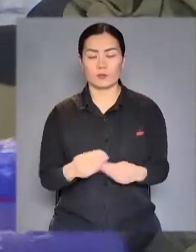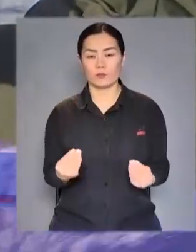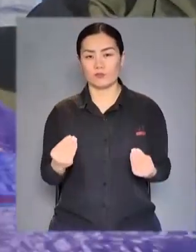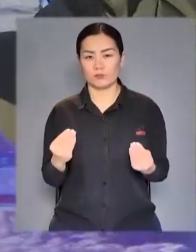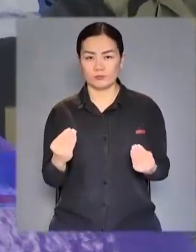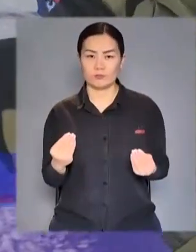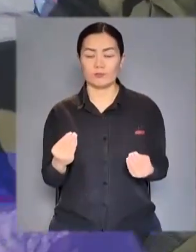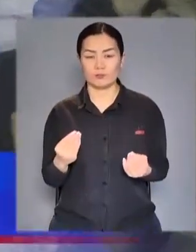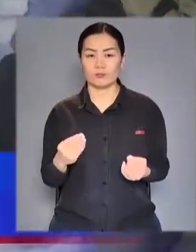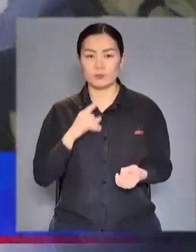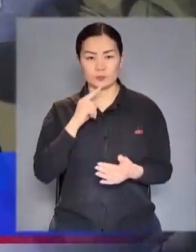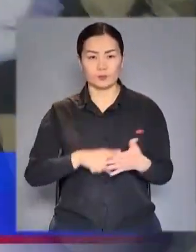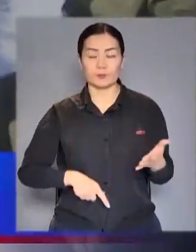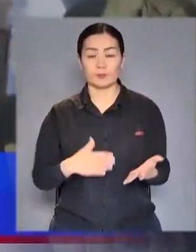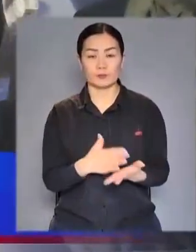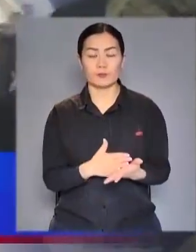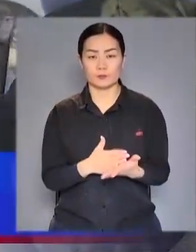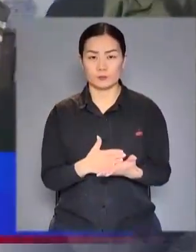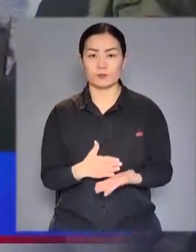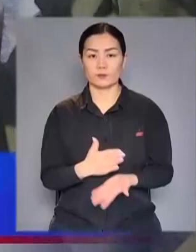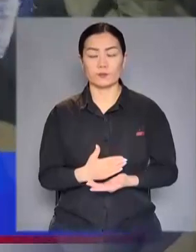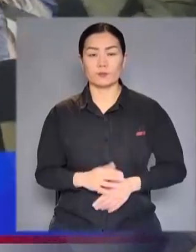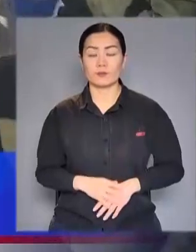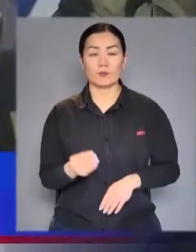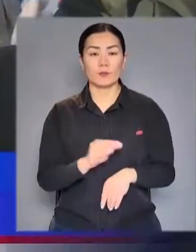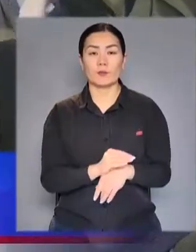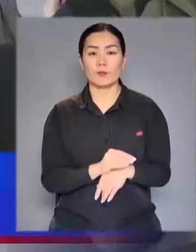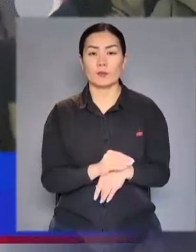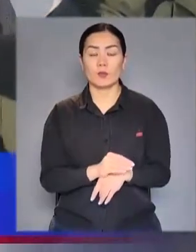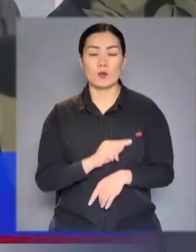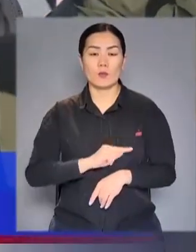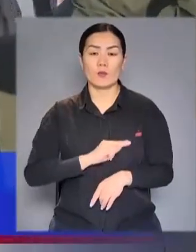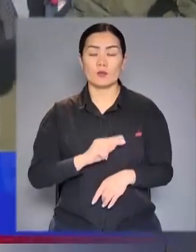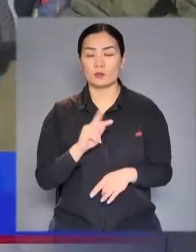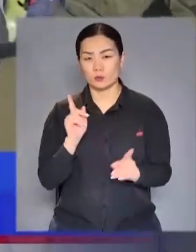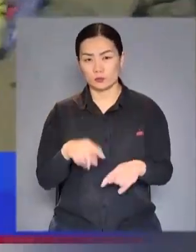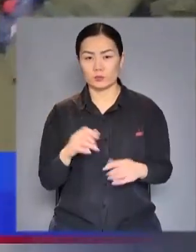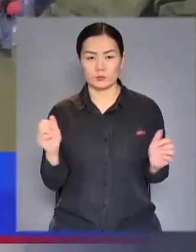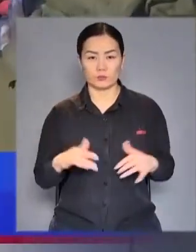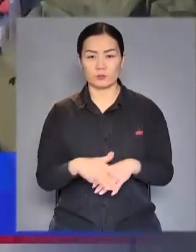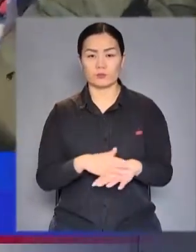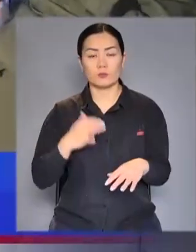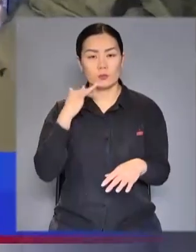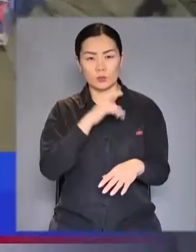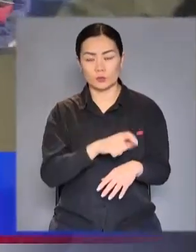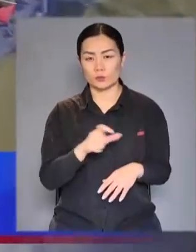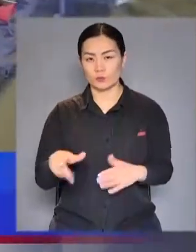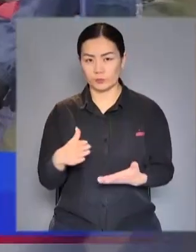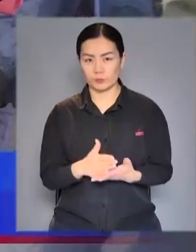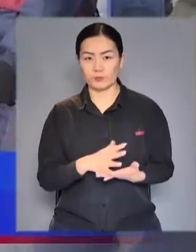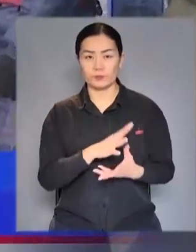бір қасиеті, емдік қасиеті бар деген наным сенім де бар. Және де мұнда жұмыс күніне қарамастан жиналғандардың қарасы